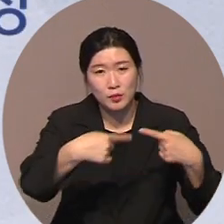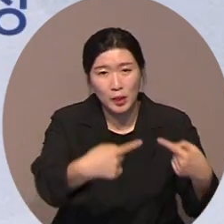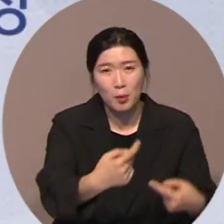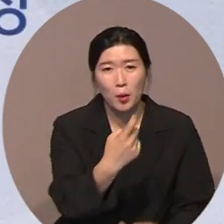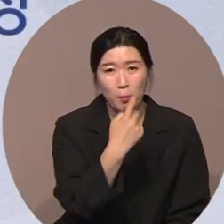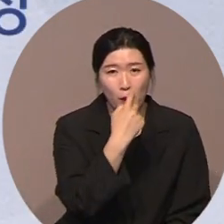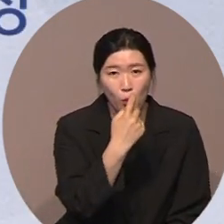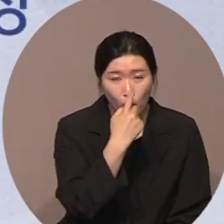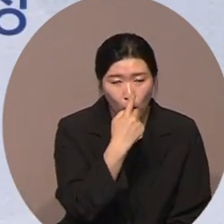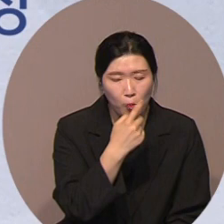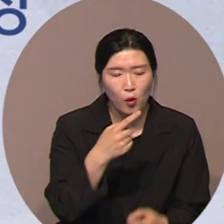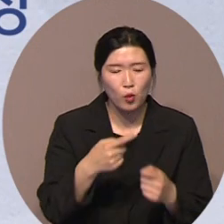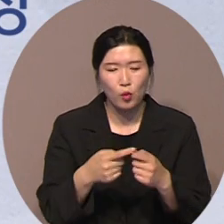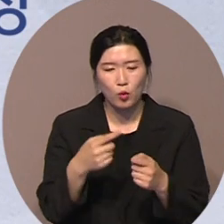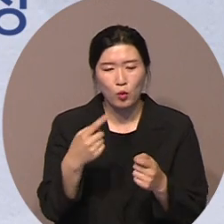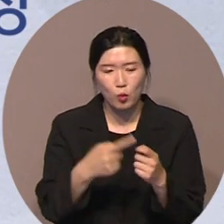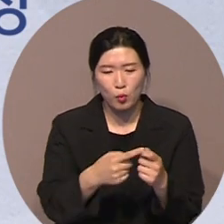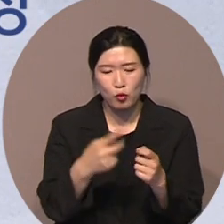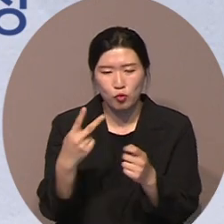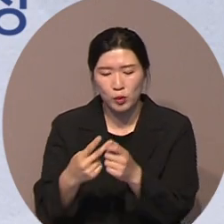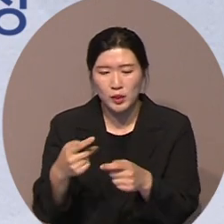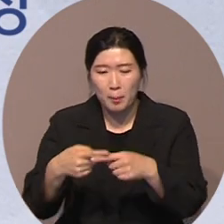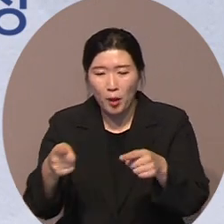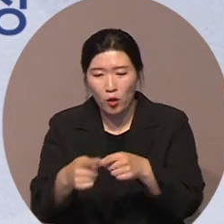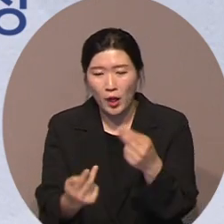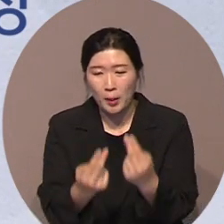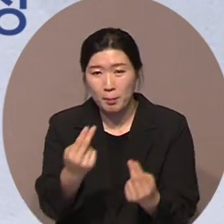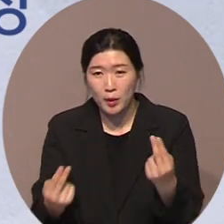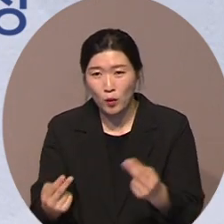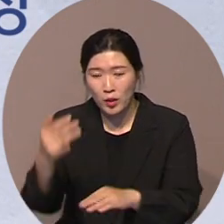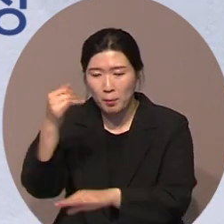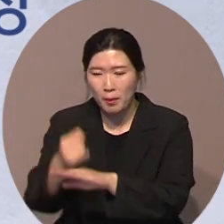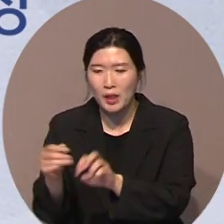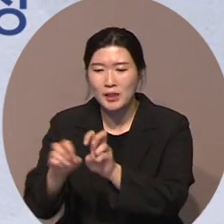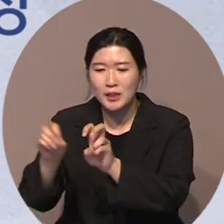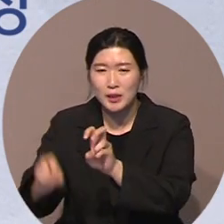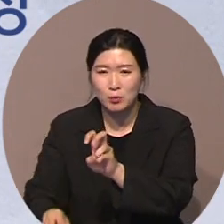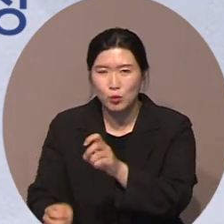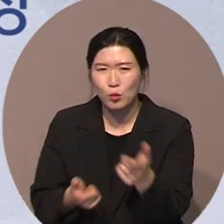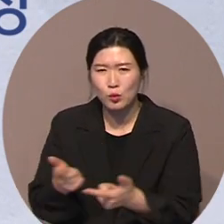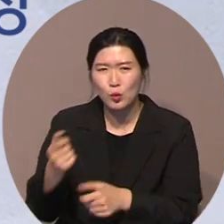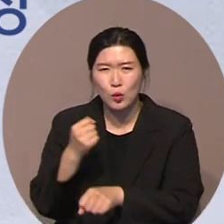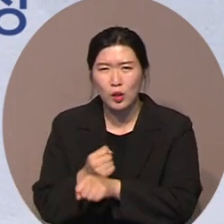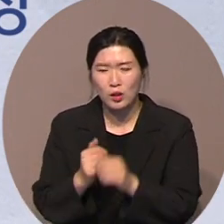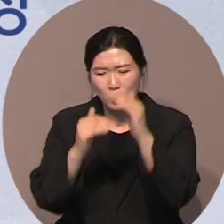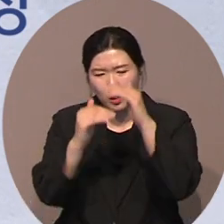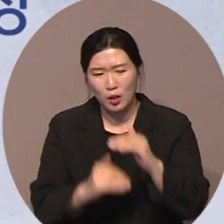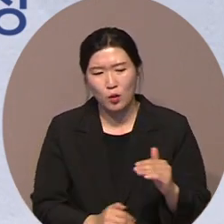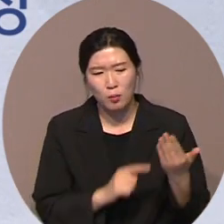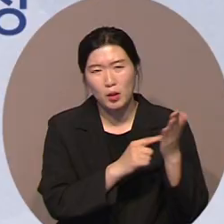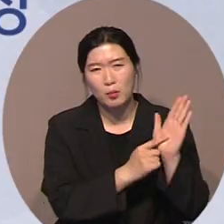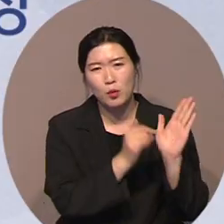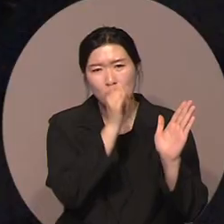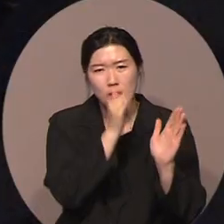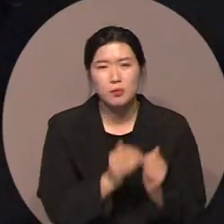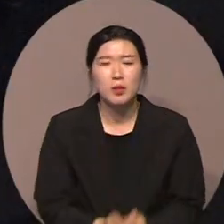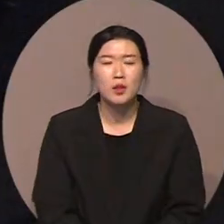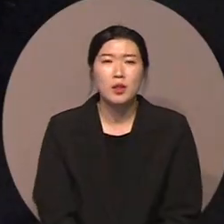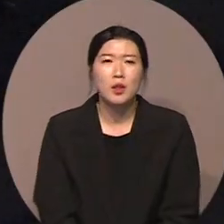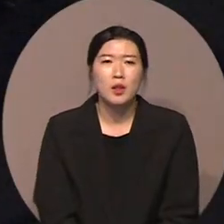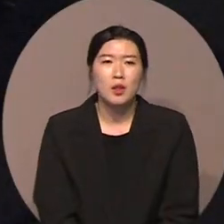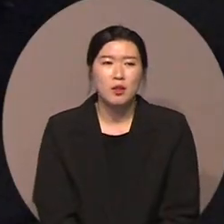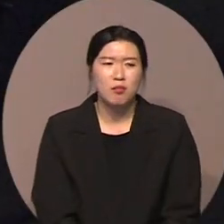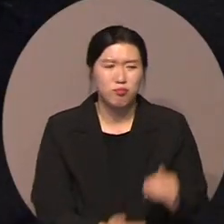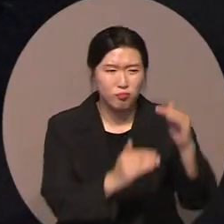비롯해 상대평가를 전면 도입해 해마다 하위 20%를 구조조정하겠다는 내용도 포함됐습니다. 이건